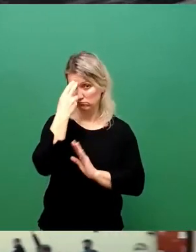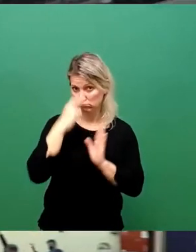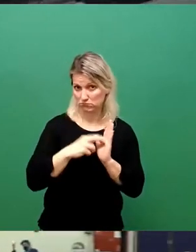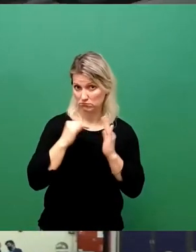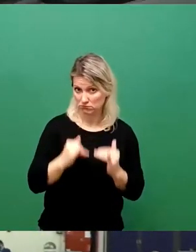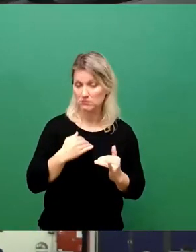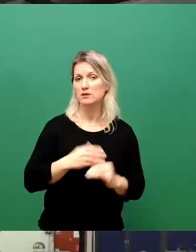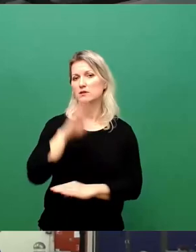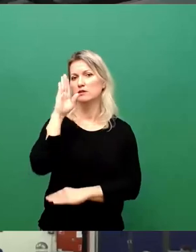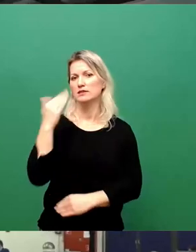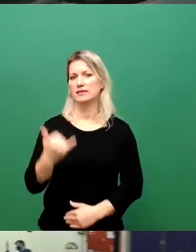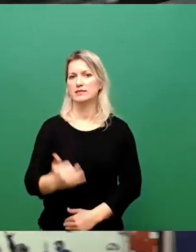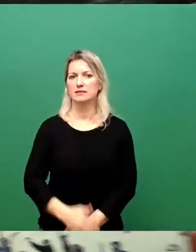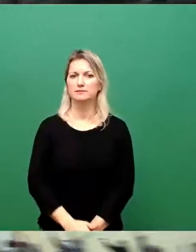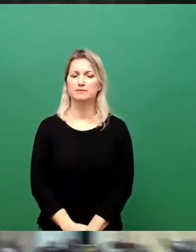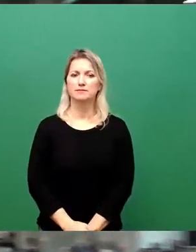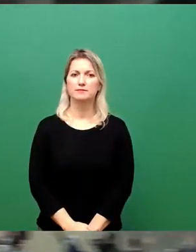Stimmzeichen.